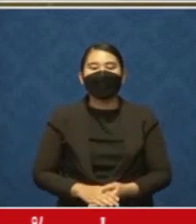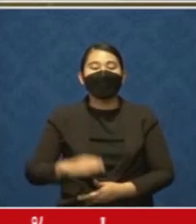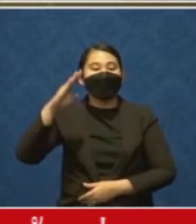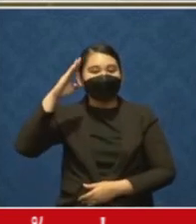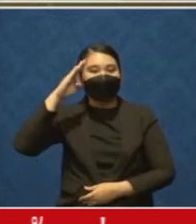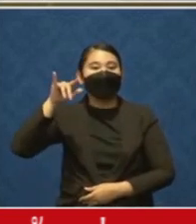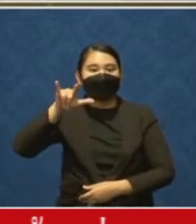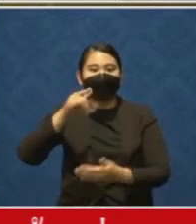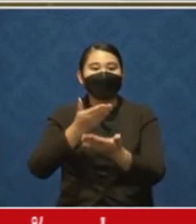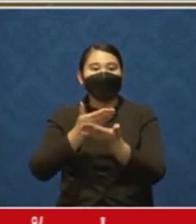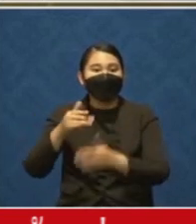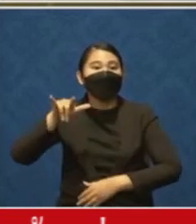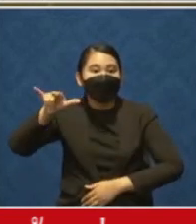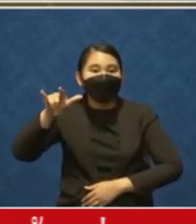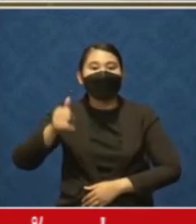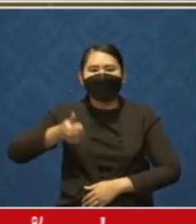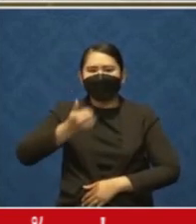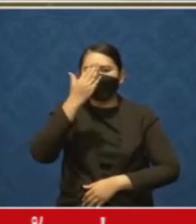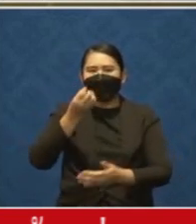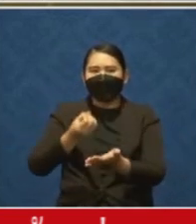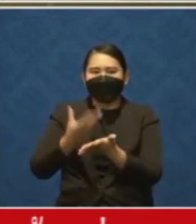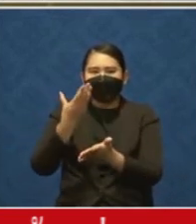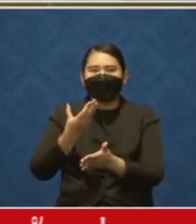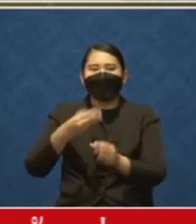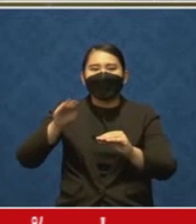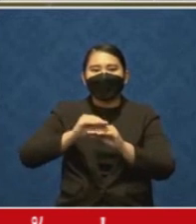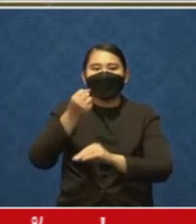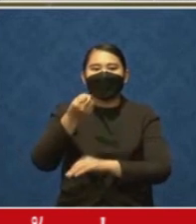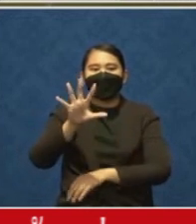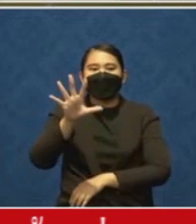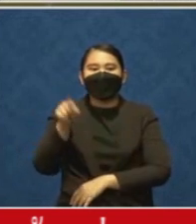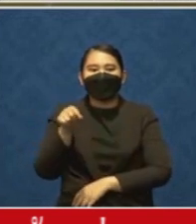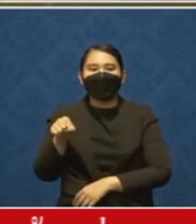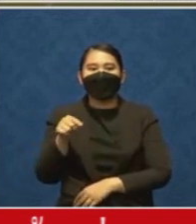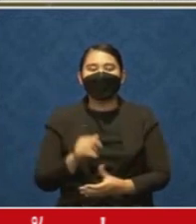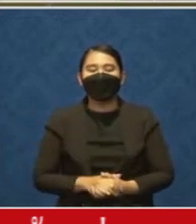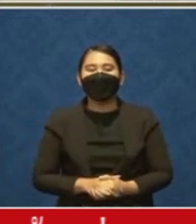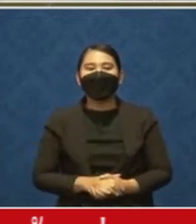ะซื้อเครื่องบินได้ไหมเพราะว่าราคามันแพงขึ้นอีก 15% นะครับท่านประธานครับ